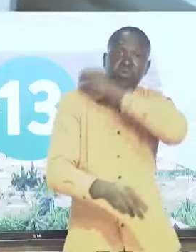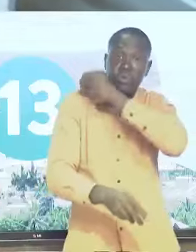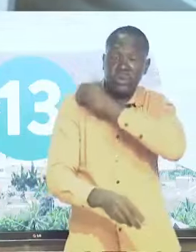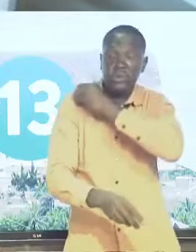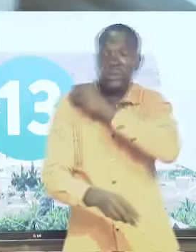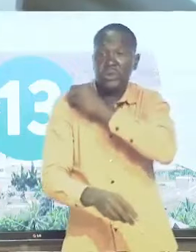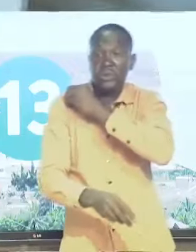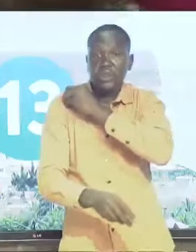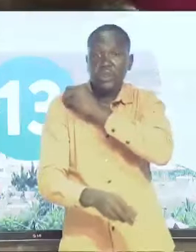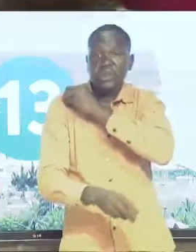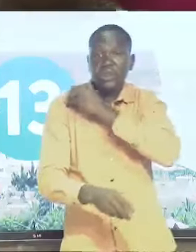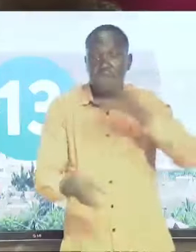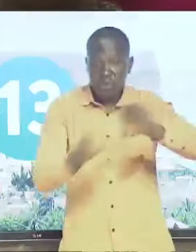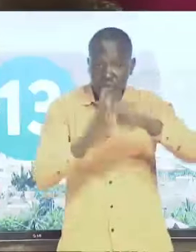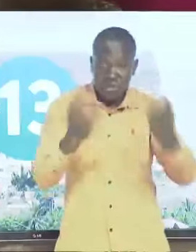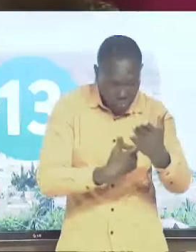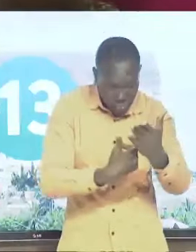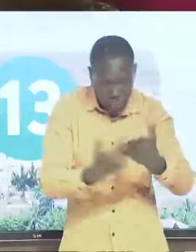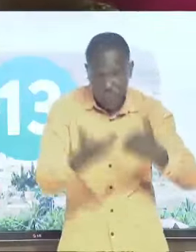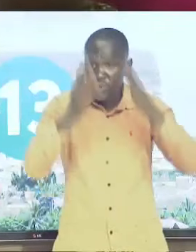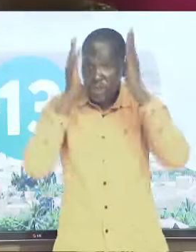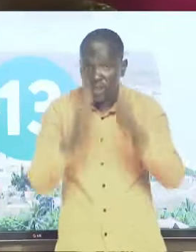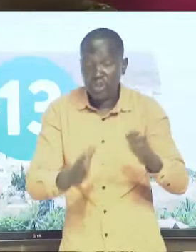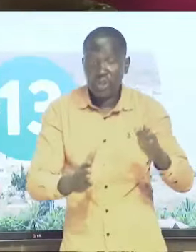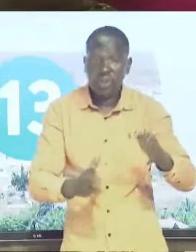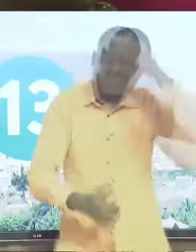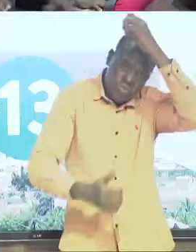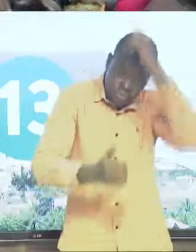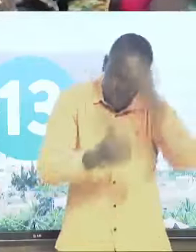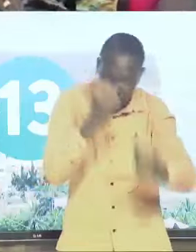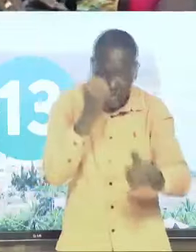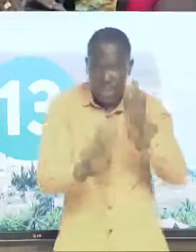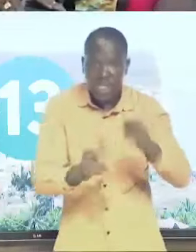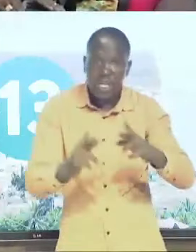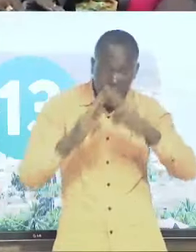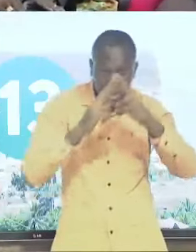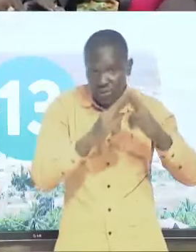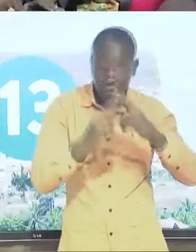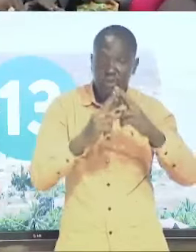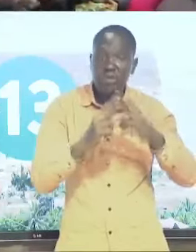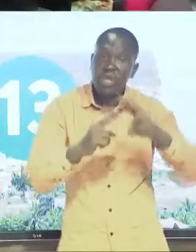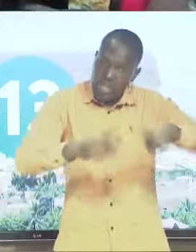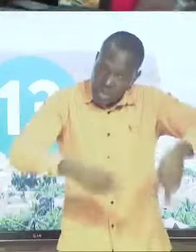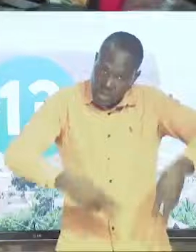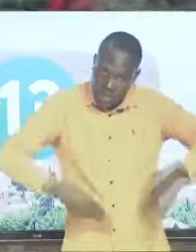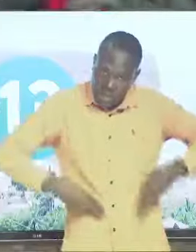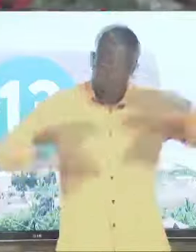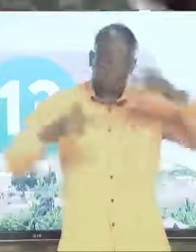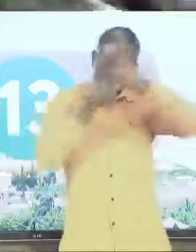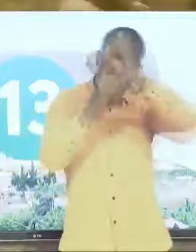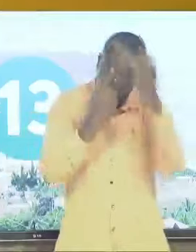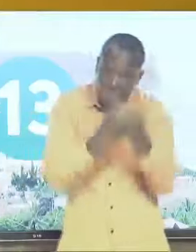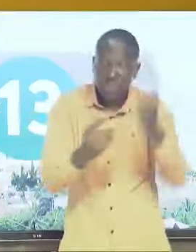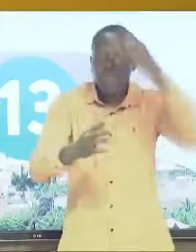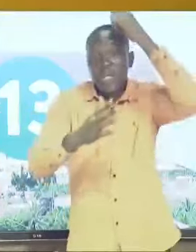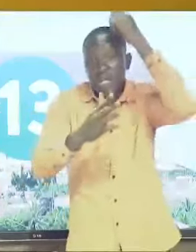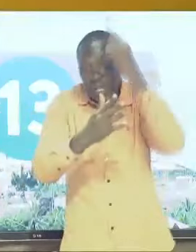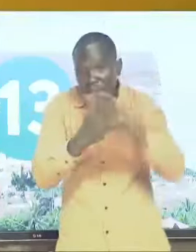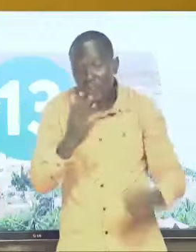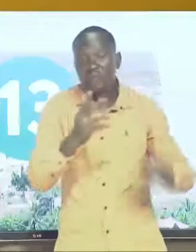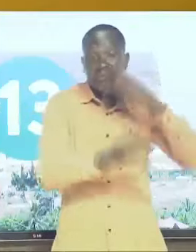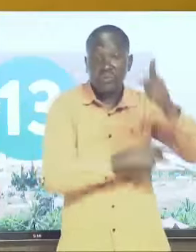Il plonge le lecteur dans les problématiques liées à la vie sociétale. Quels citoyens